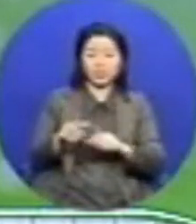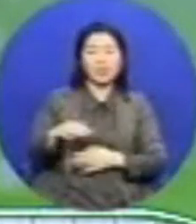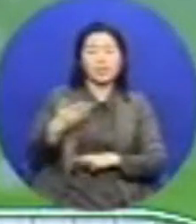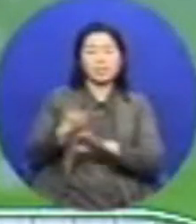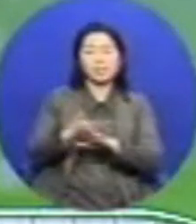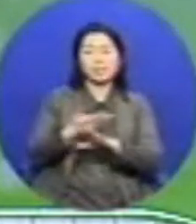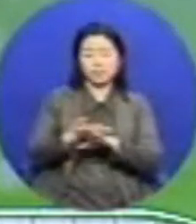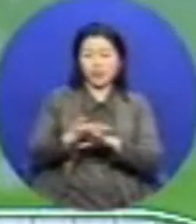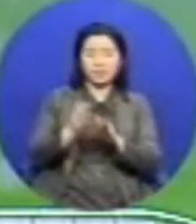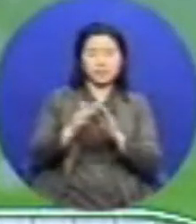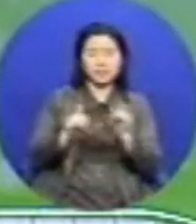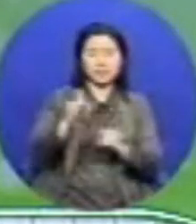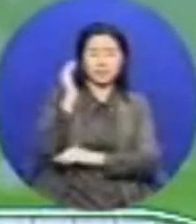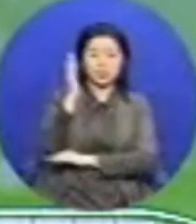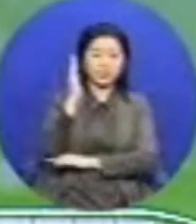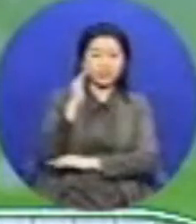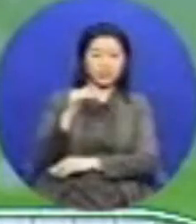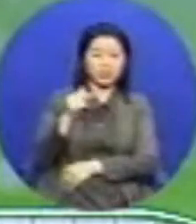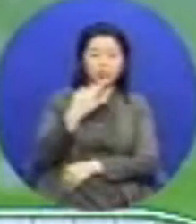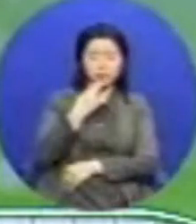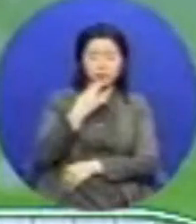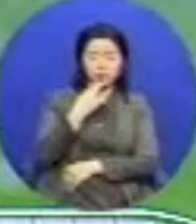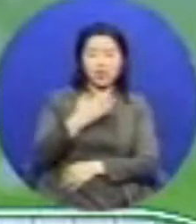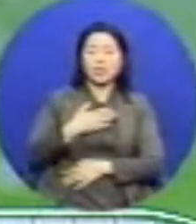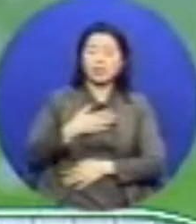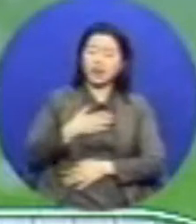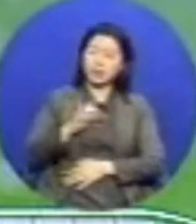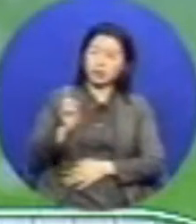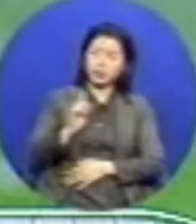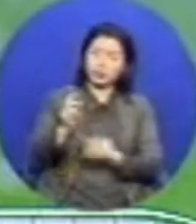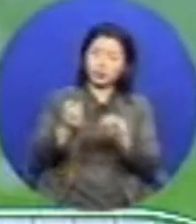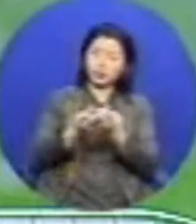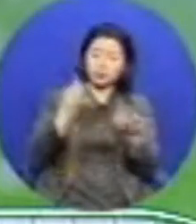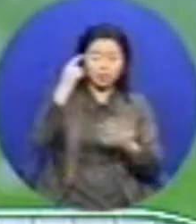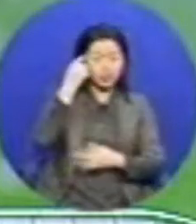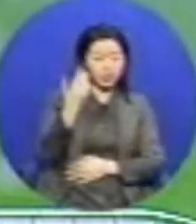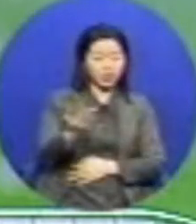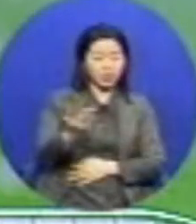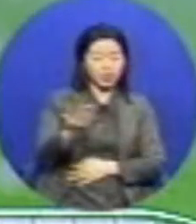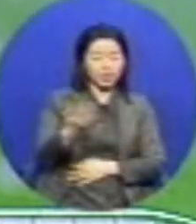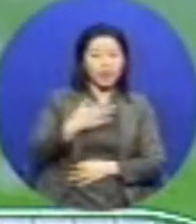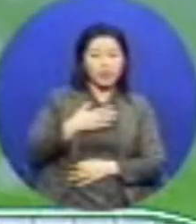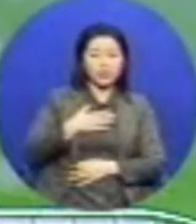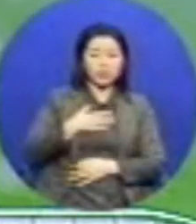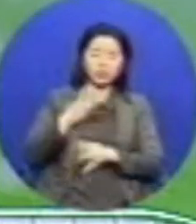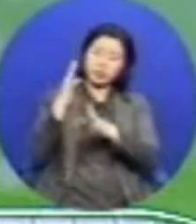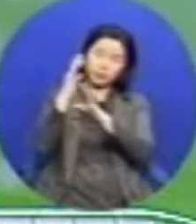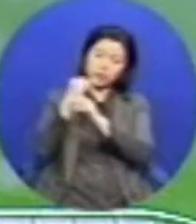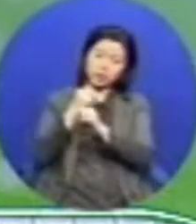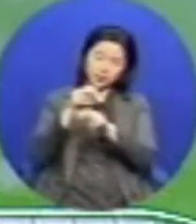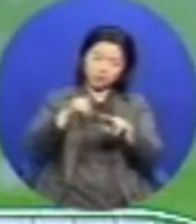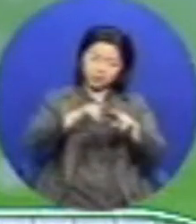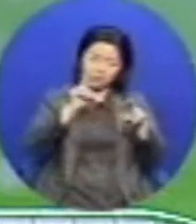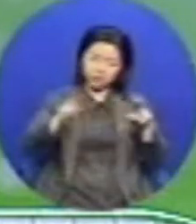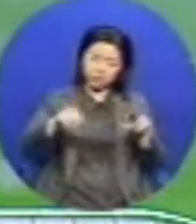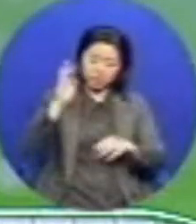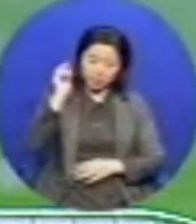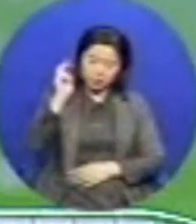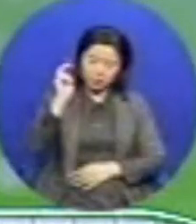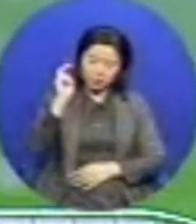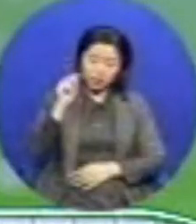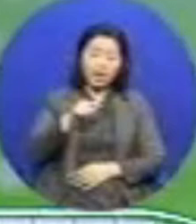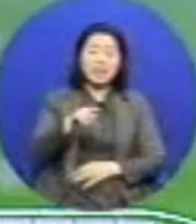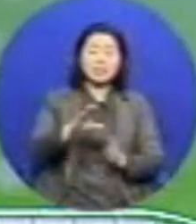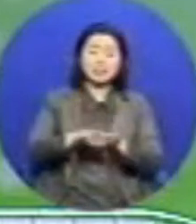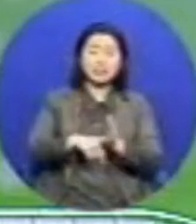남의 이야기 할게 없죠 저는 어떻게 될까 저도 언젠간 어떻게 하게 되겠지요 그때 나는